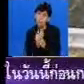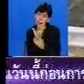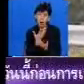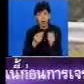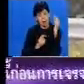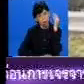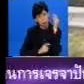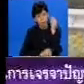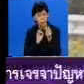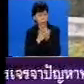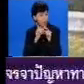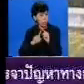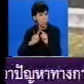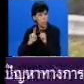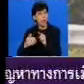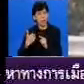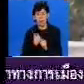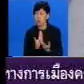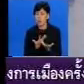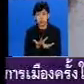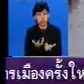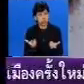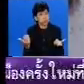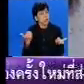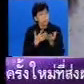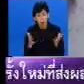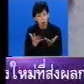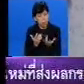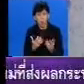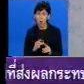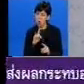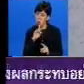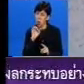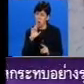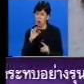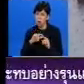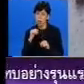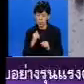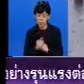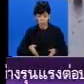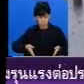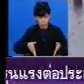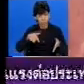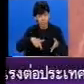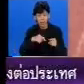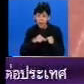พาราและผลไม้ของเกษตรกรได้รับความเสียหายเป็นจำนวนร่วมร้อยไร่ที่ถนนสายพัง